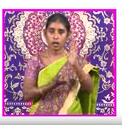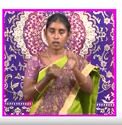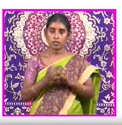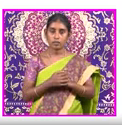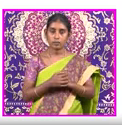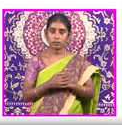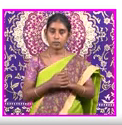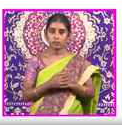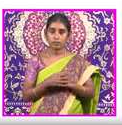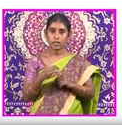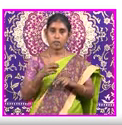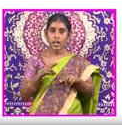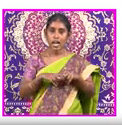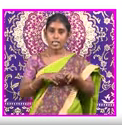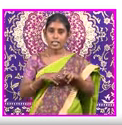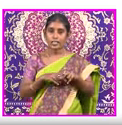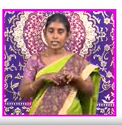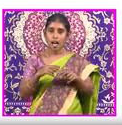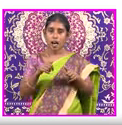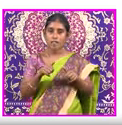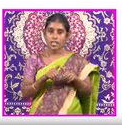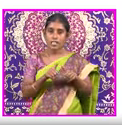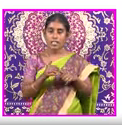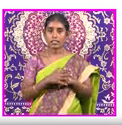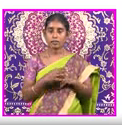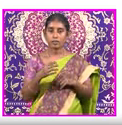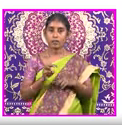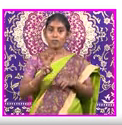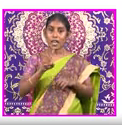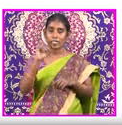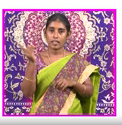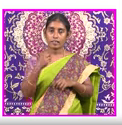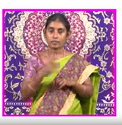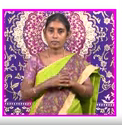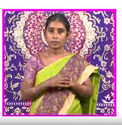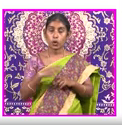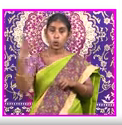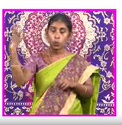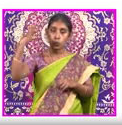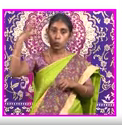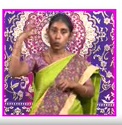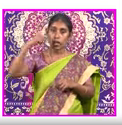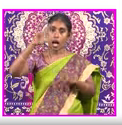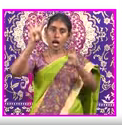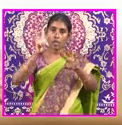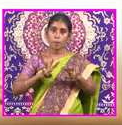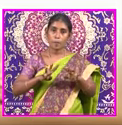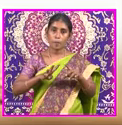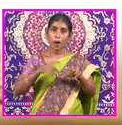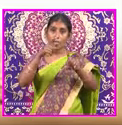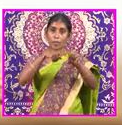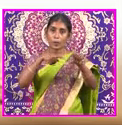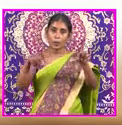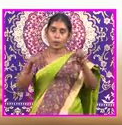கிளைமேட். ஃபர்ஸ்ட் ஒன், சூரிய கதிர்களின் படுகோணம், ஆங்கிள் ஆஃப் த சன்ஸ் ரேஸ். ஸோ